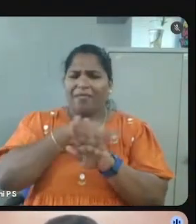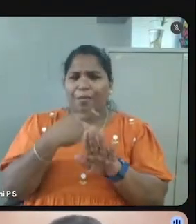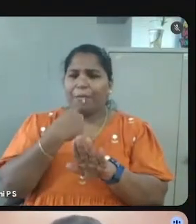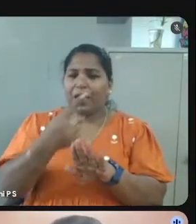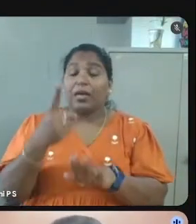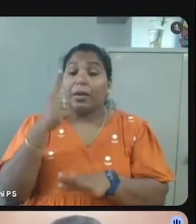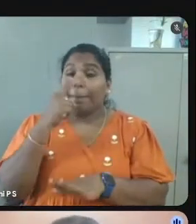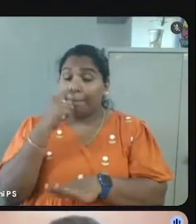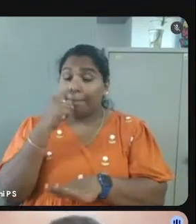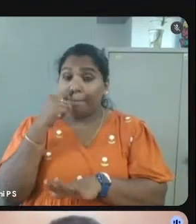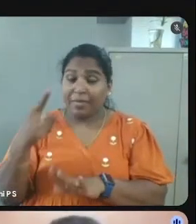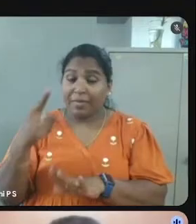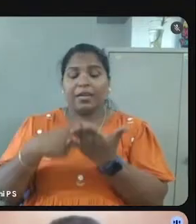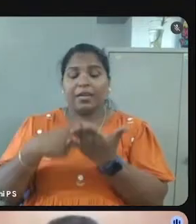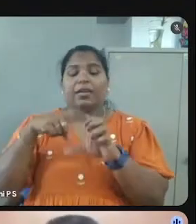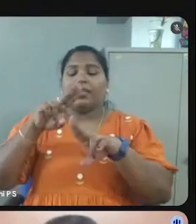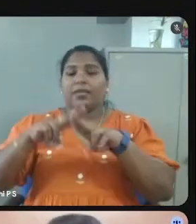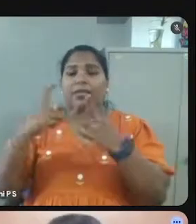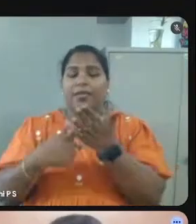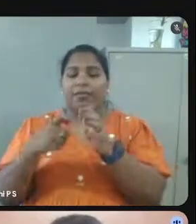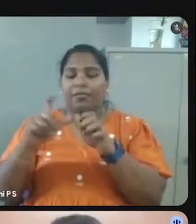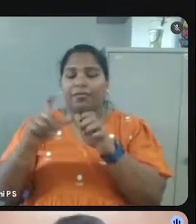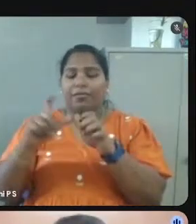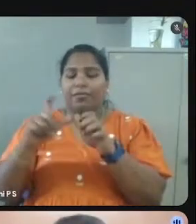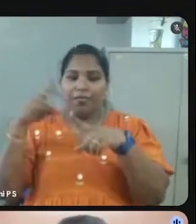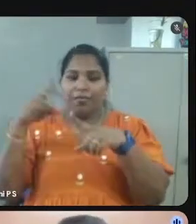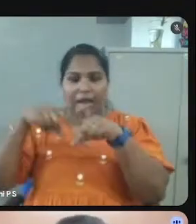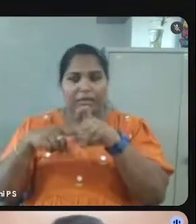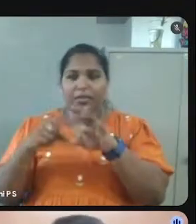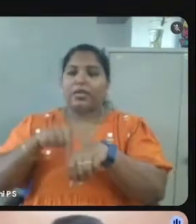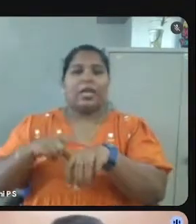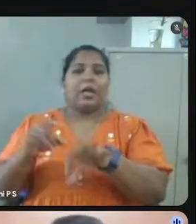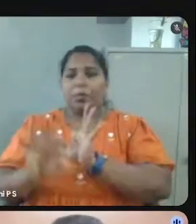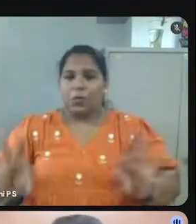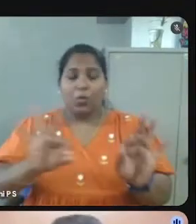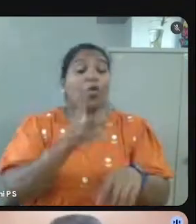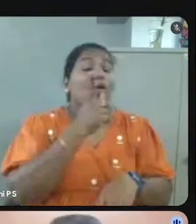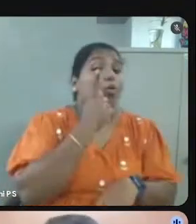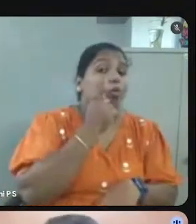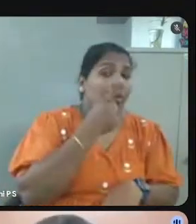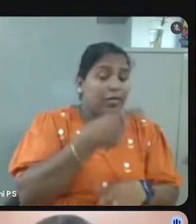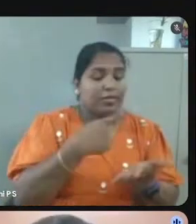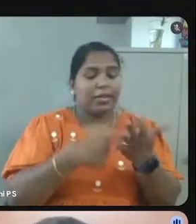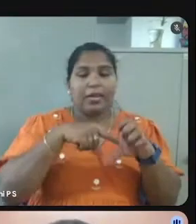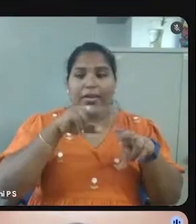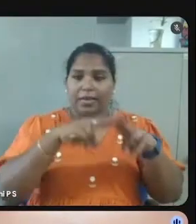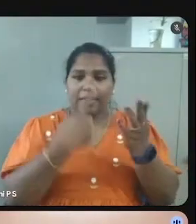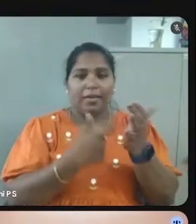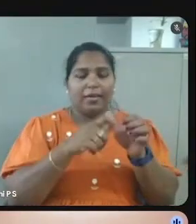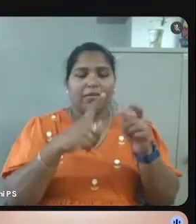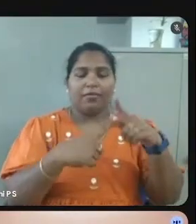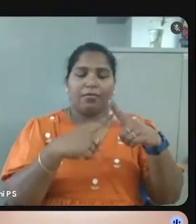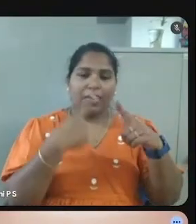സ്ത്രീമാർക്ക് റിഫ്രാക്റ്റീവ് പീരീഡ് ഇല്ല. പുരുഷന്മാർക്ക് റിഫ്രാക്റ്റീവ് പീരീഡ് ഉണ്ട്. പെട്ടെന്ന് അവർക്ക് സെക്കൻഡ് അറൗസൽ